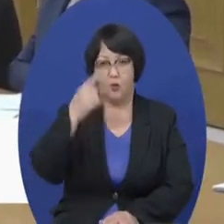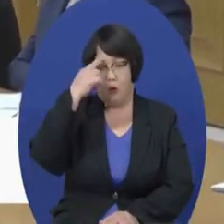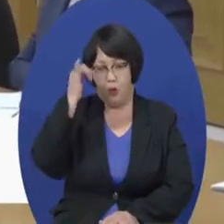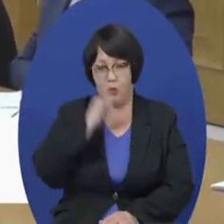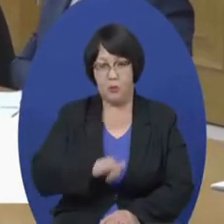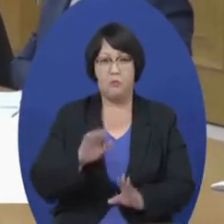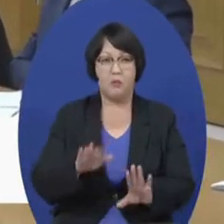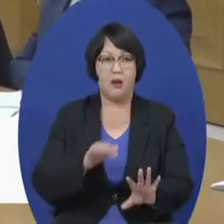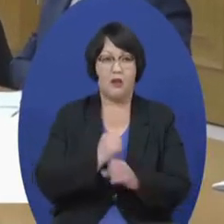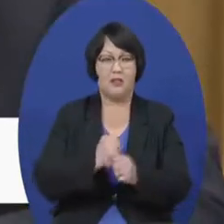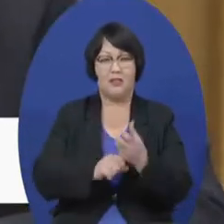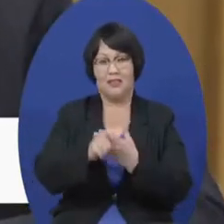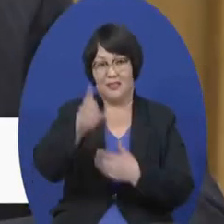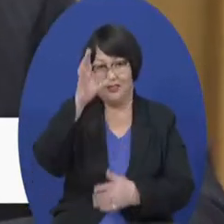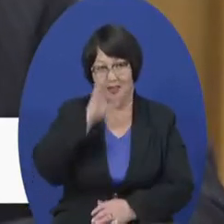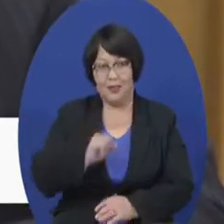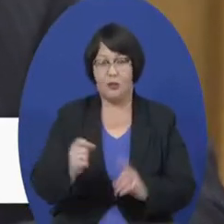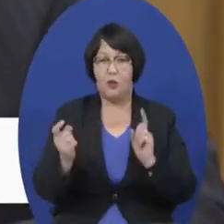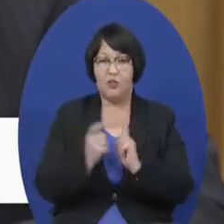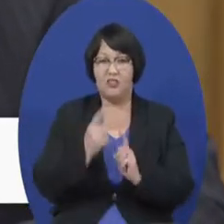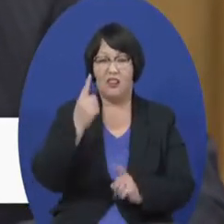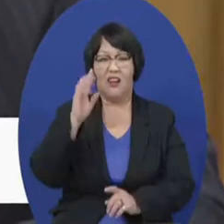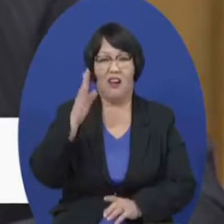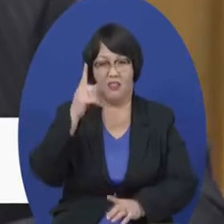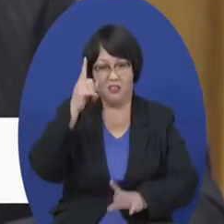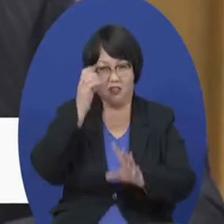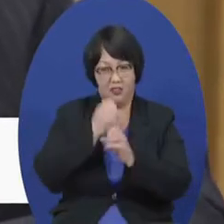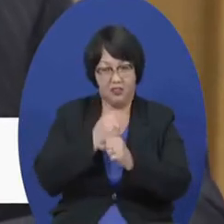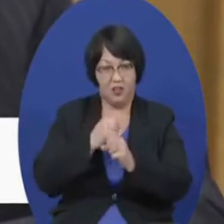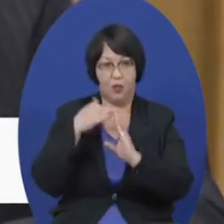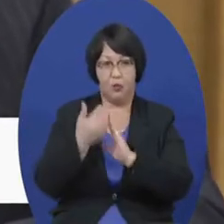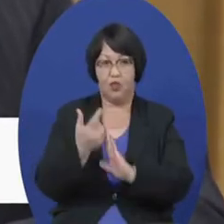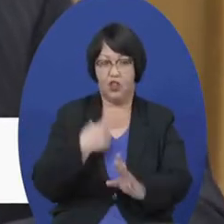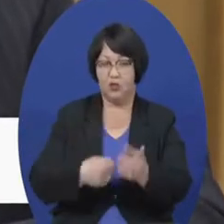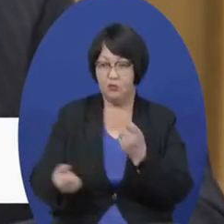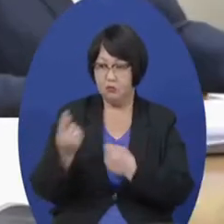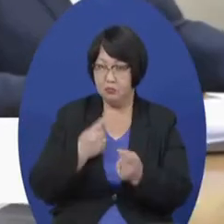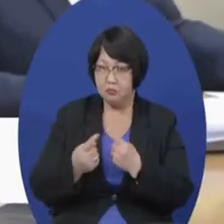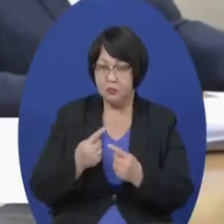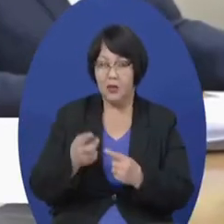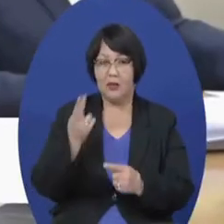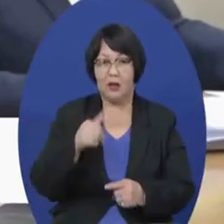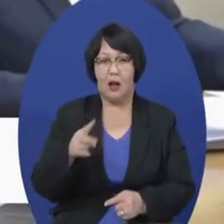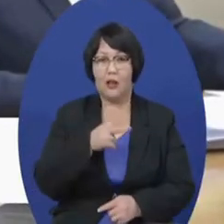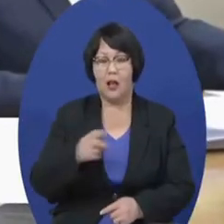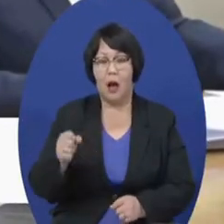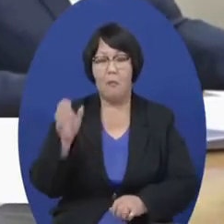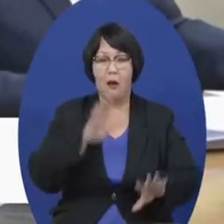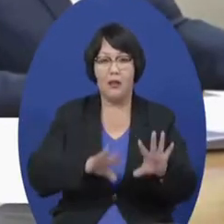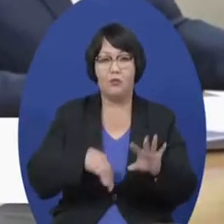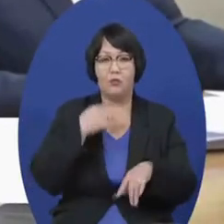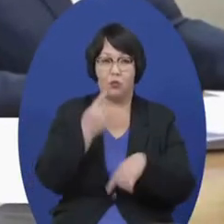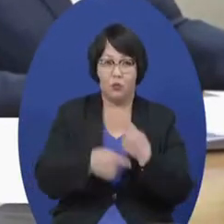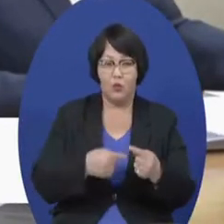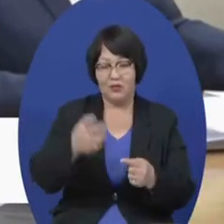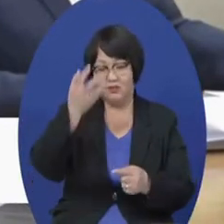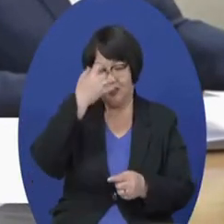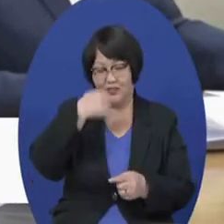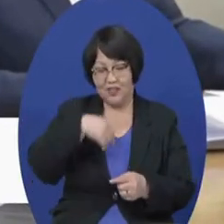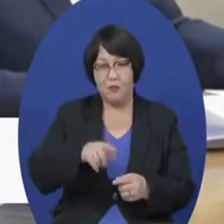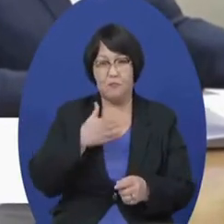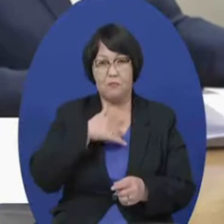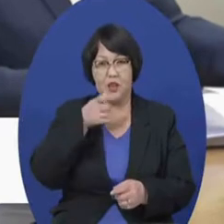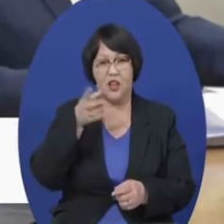сайд Филипп Мерлинтэй уулзахдаа нэг хаалга, нэг шинжилгээ, дархлаажуулалтын талаар товч танилцуулж, тус улсын засгийн газар эрүүл